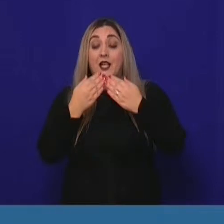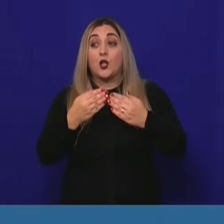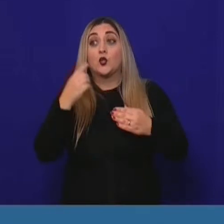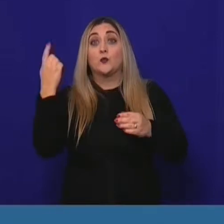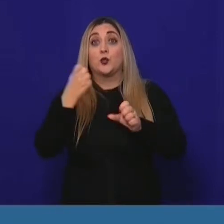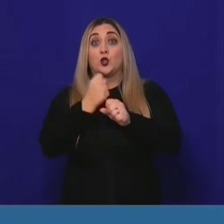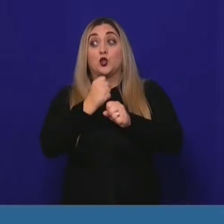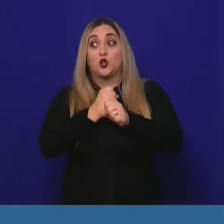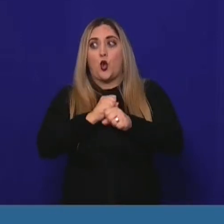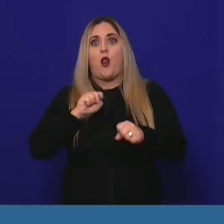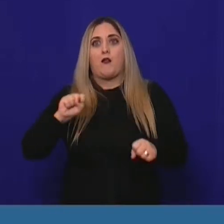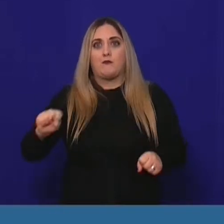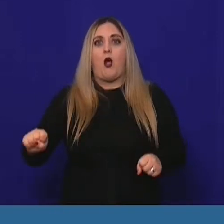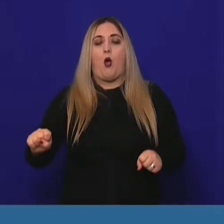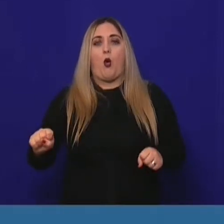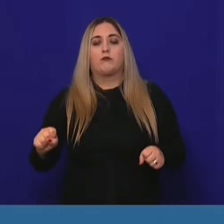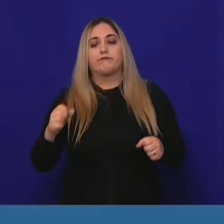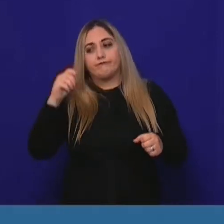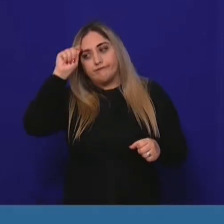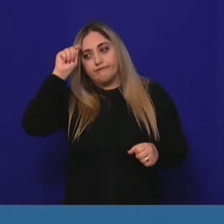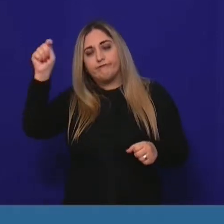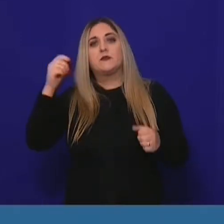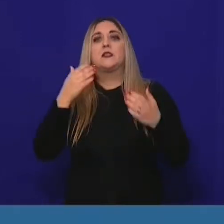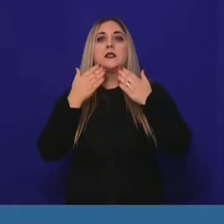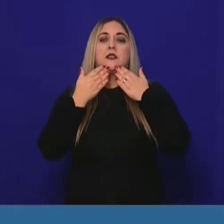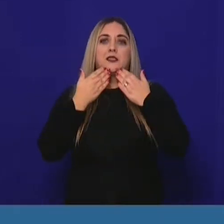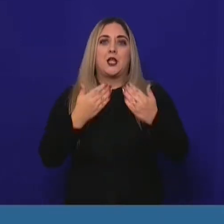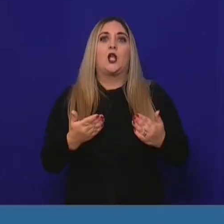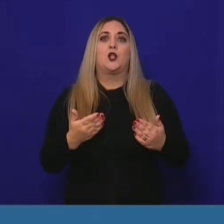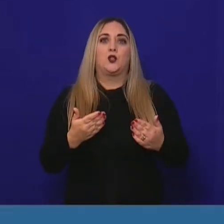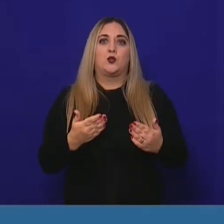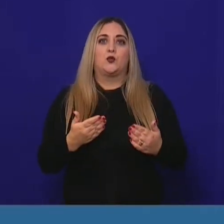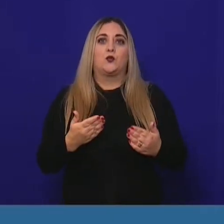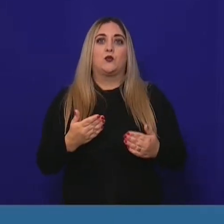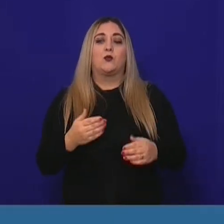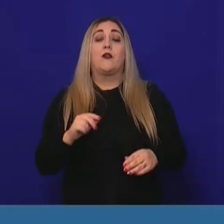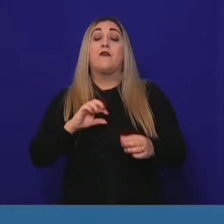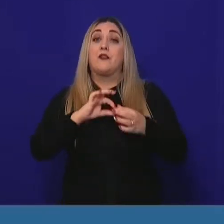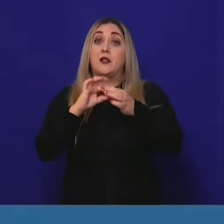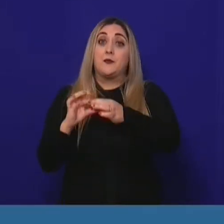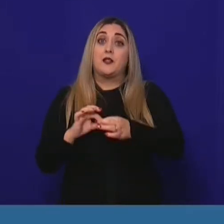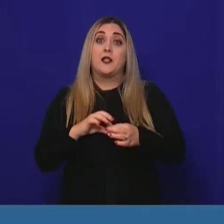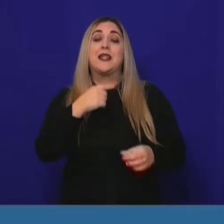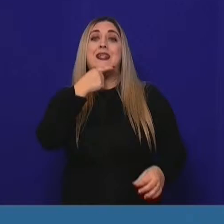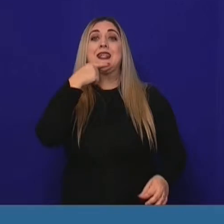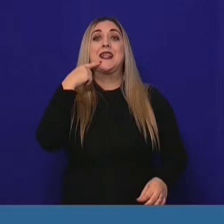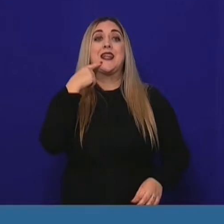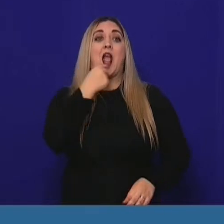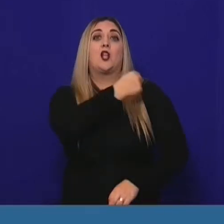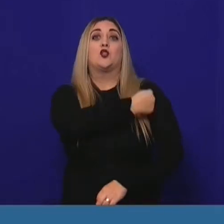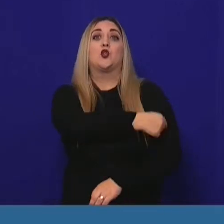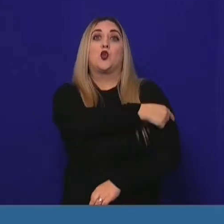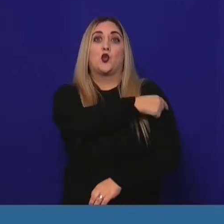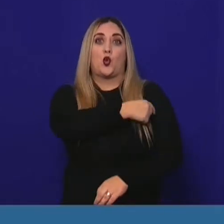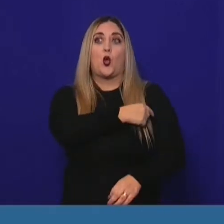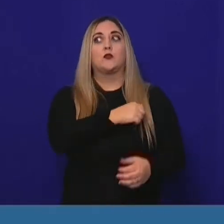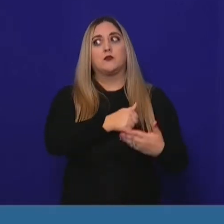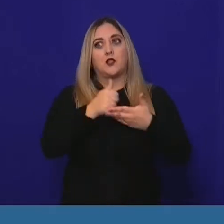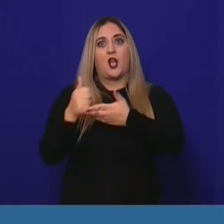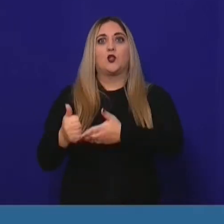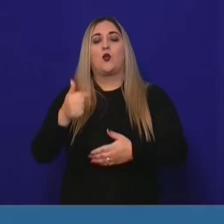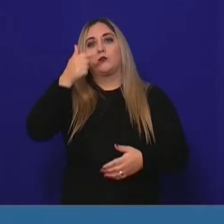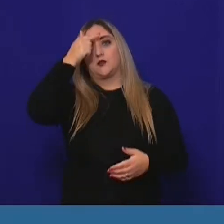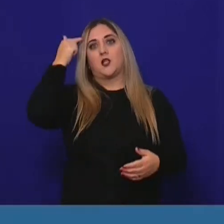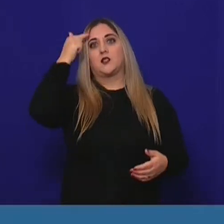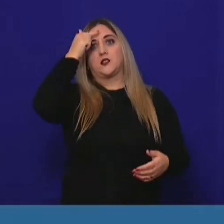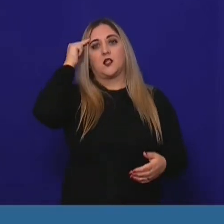ta' reception centers li jagħmlu ħafna ħidma hemmhekk flimkien ukoll mar-Red Cross li wkoll huma responsabbli mill-ittestjar u anke jieħdu